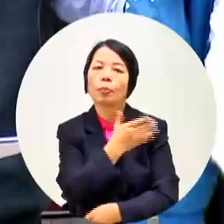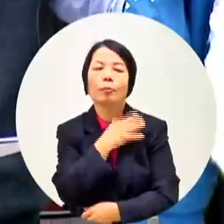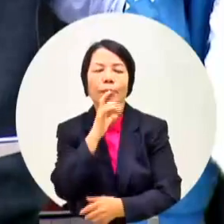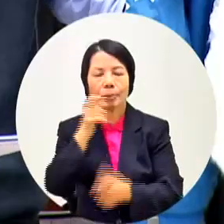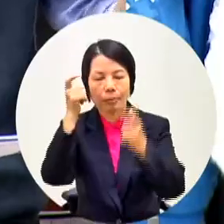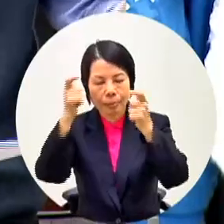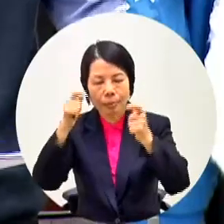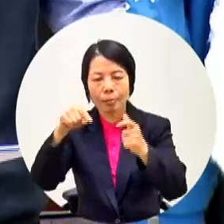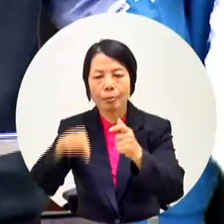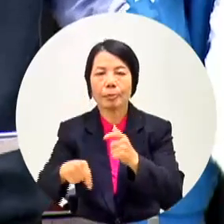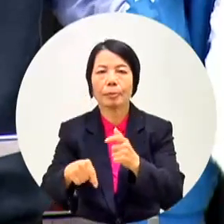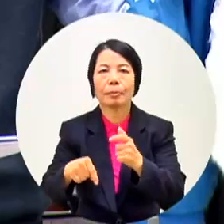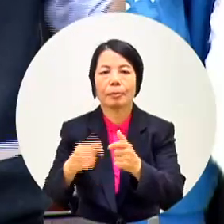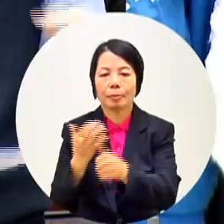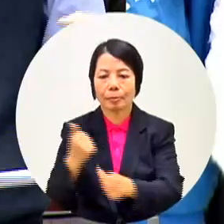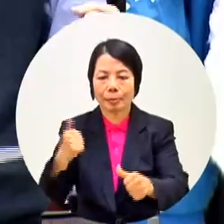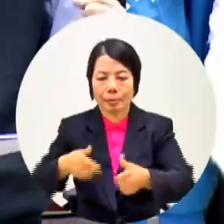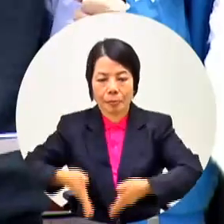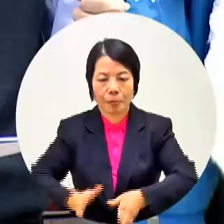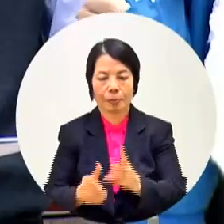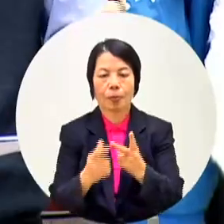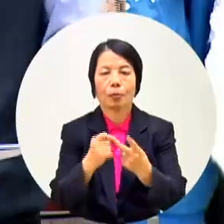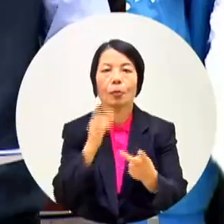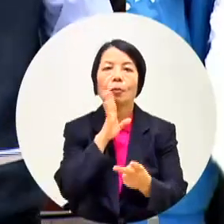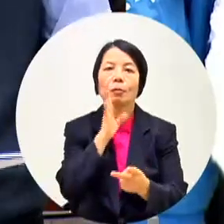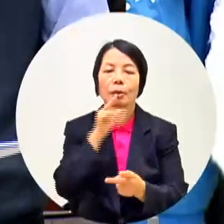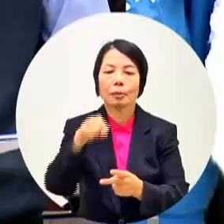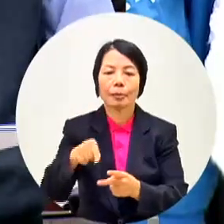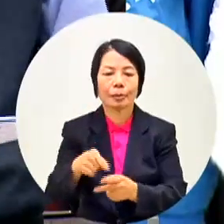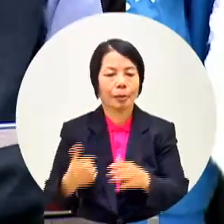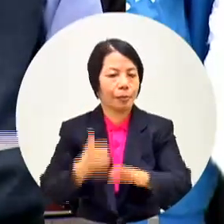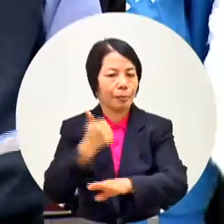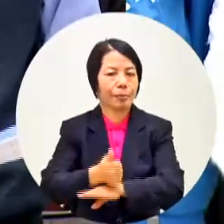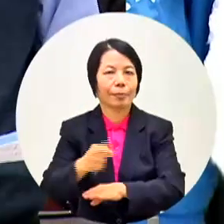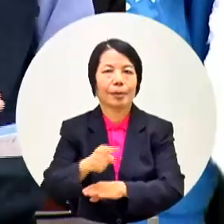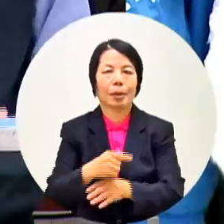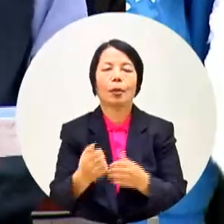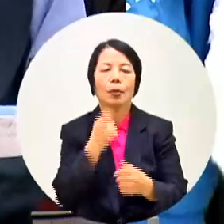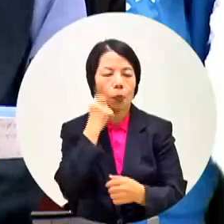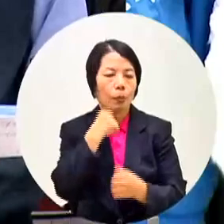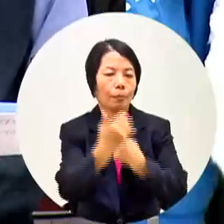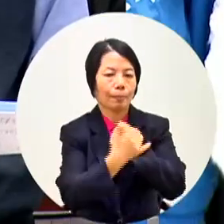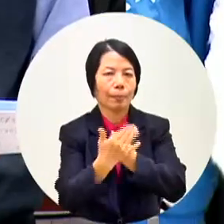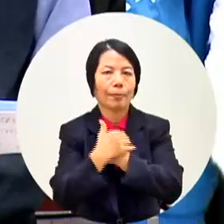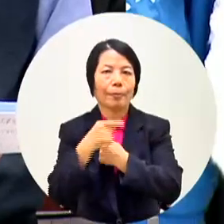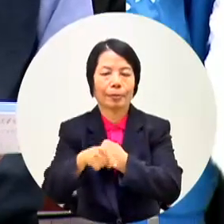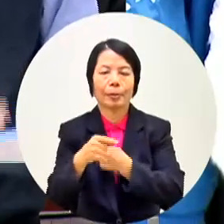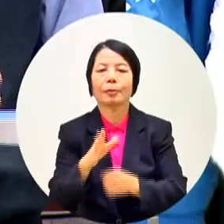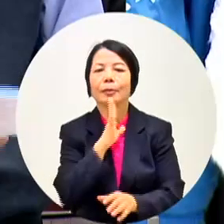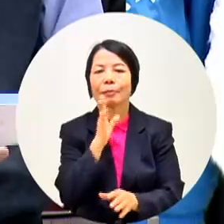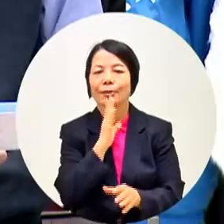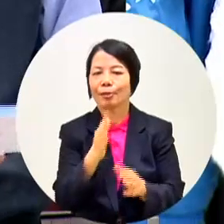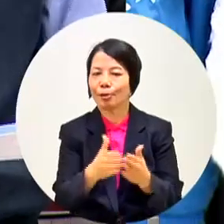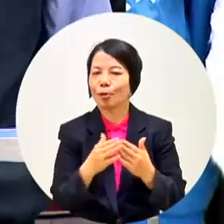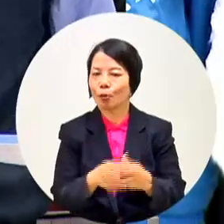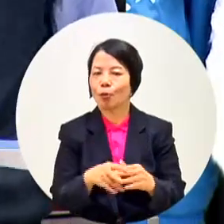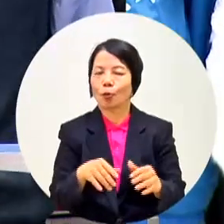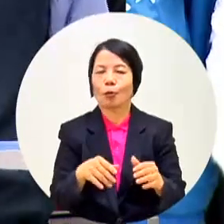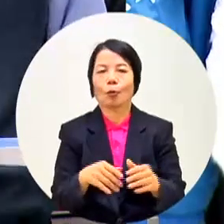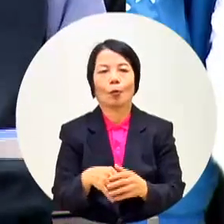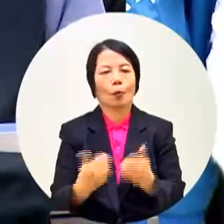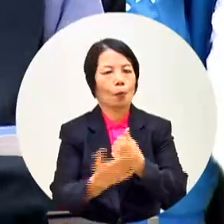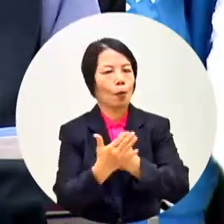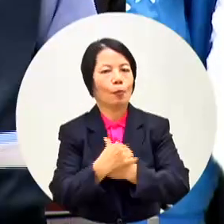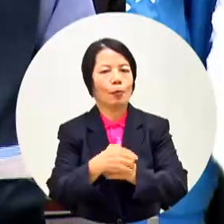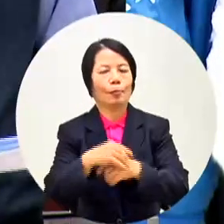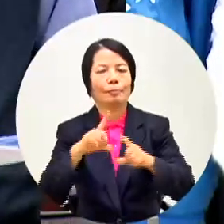位置很重要，愿意来帮高雄，这是一种无形资产，如何善于运用，这个也是未来我们